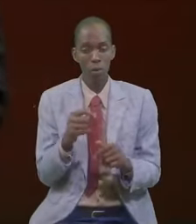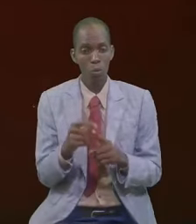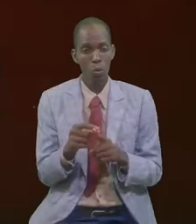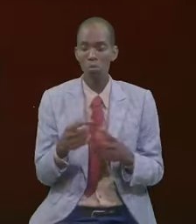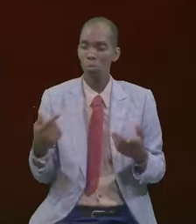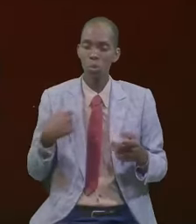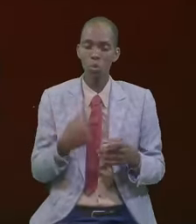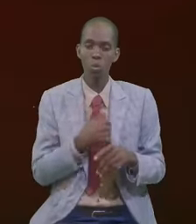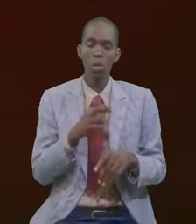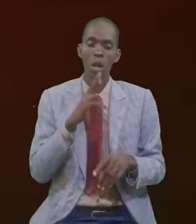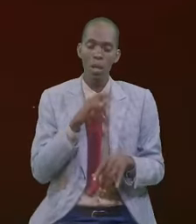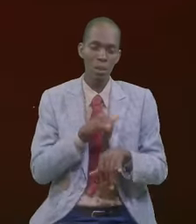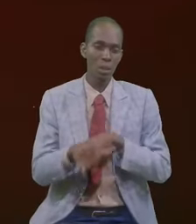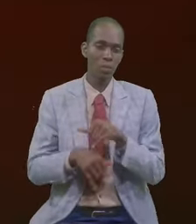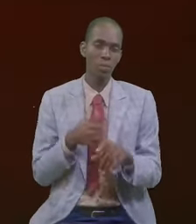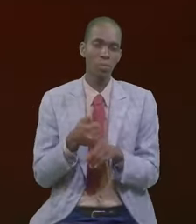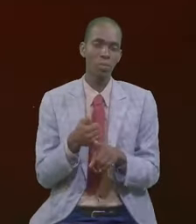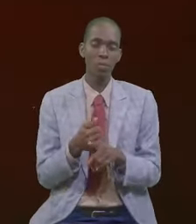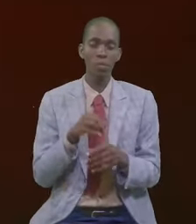dit, car si